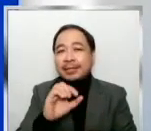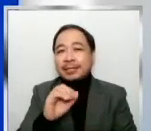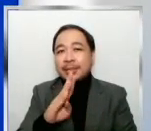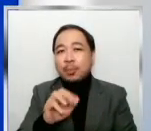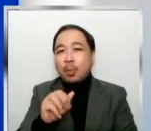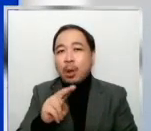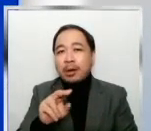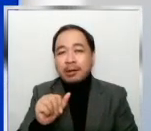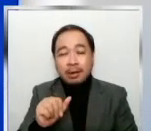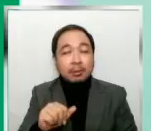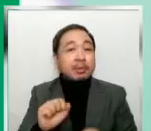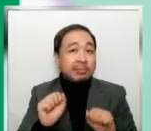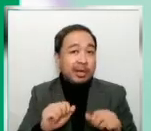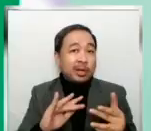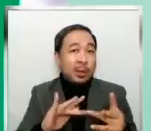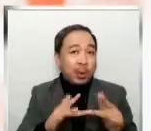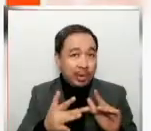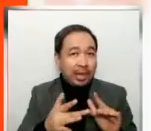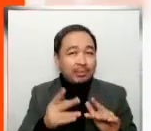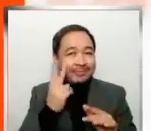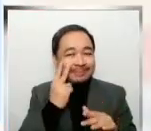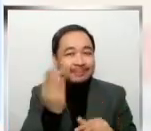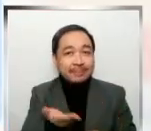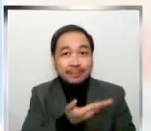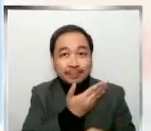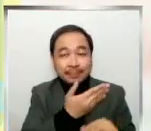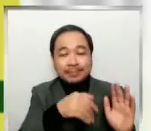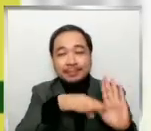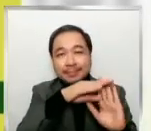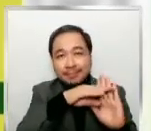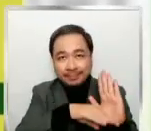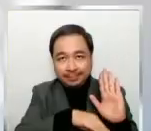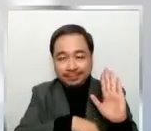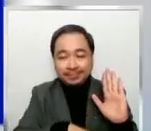ring online via GCash, Paymaya, Shopee,